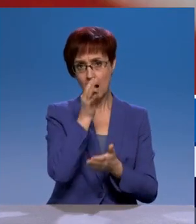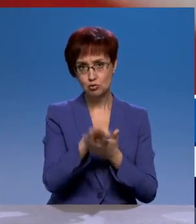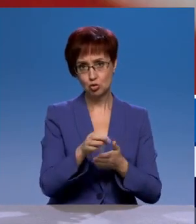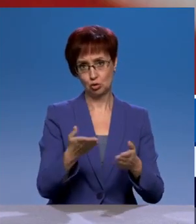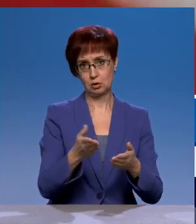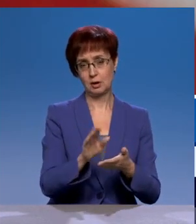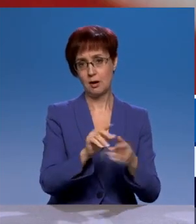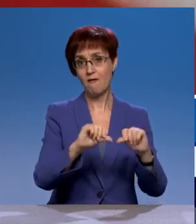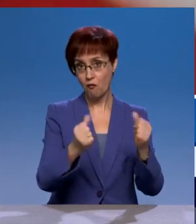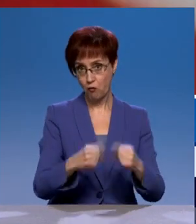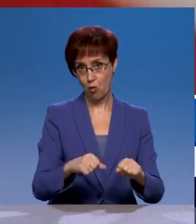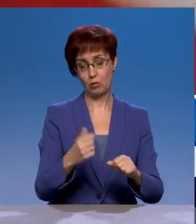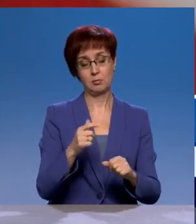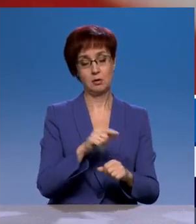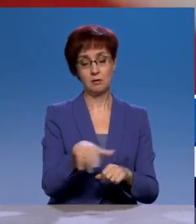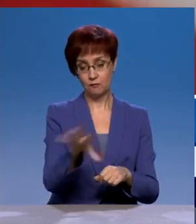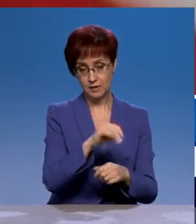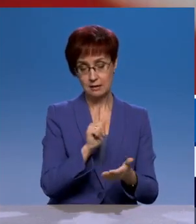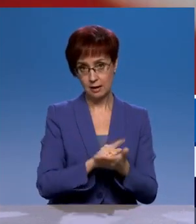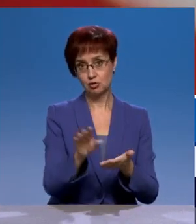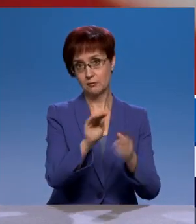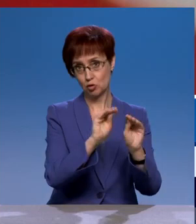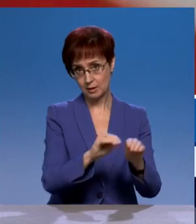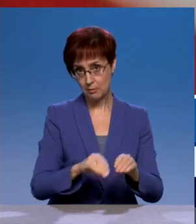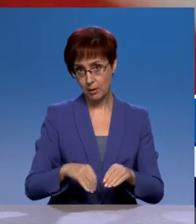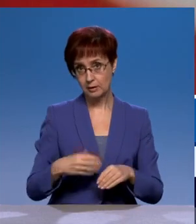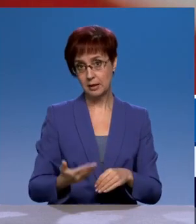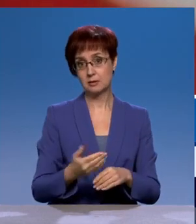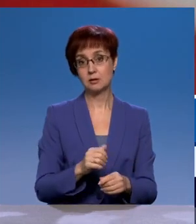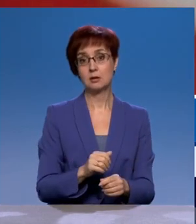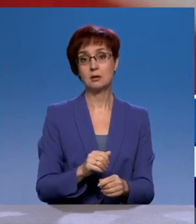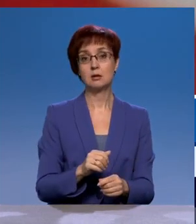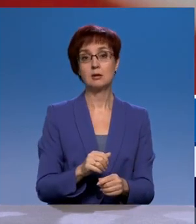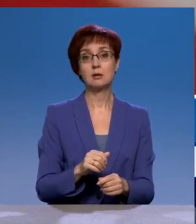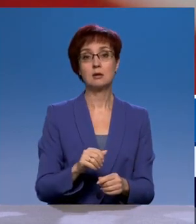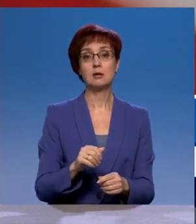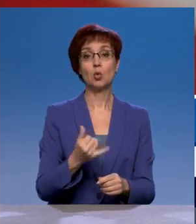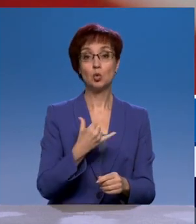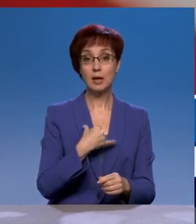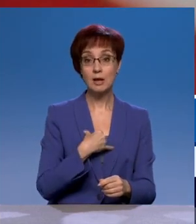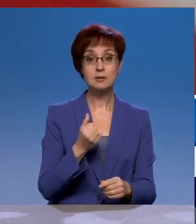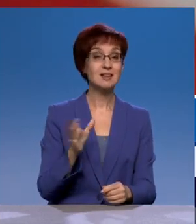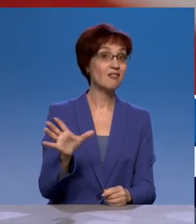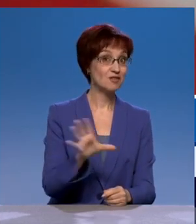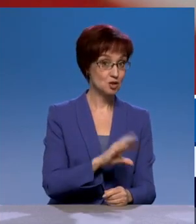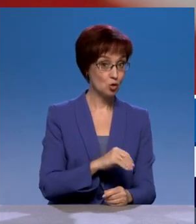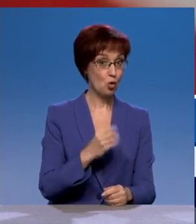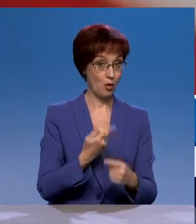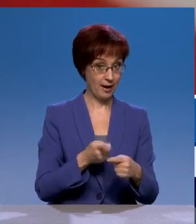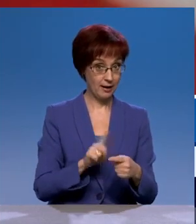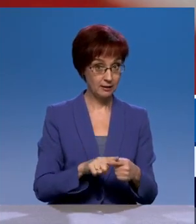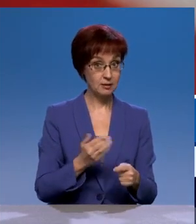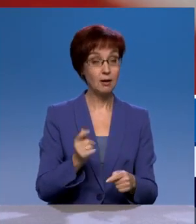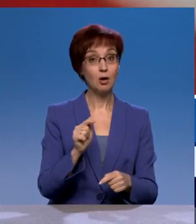и статистам медицинской организации, статистикам медицинской организации. Потому что у нас все вот это, то, чем уж точно